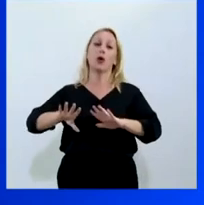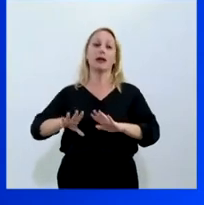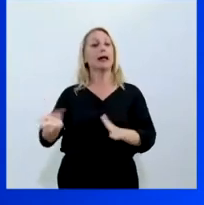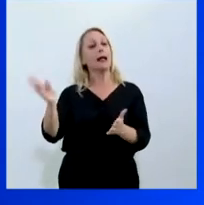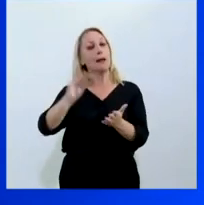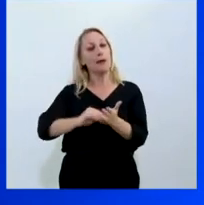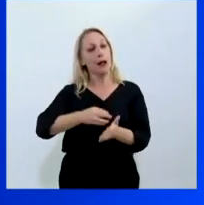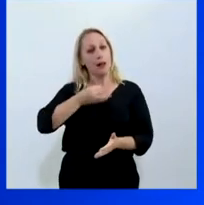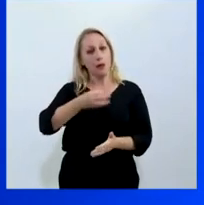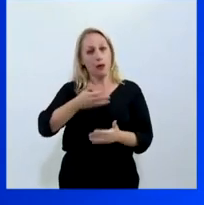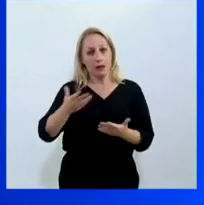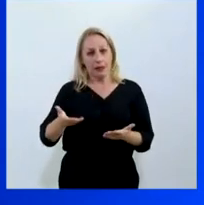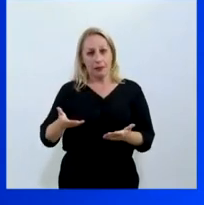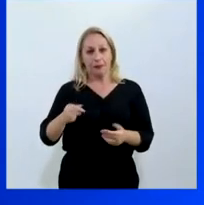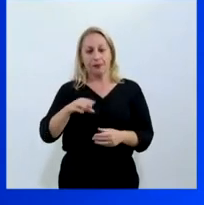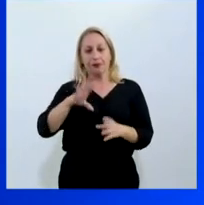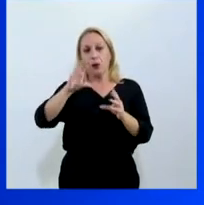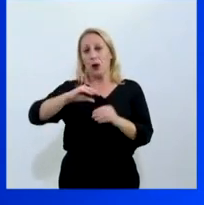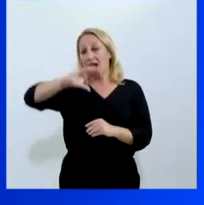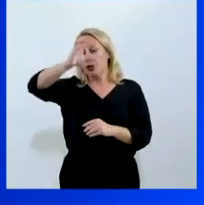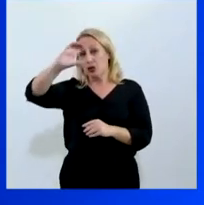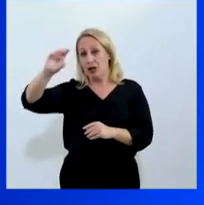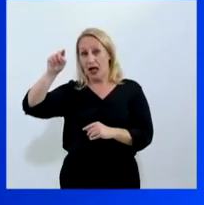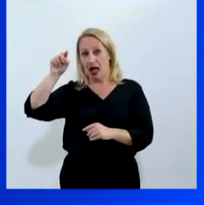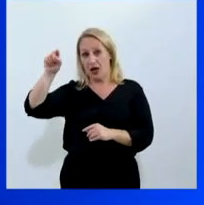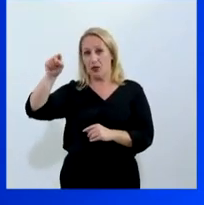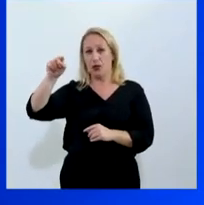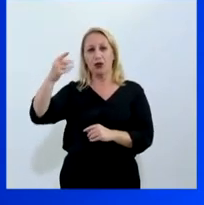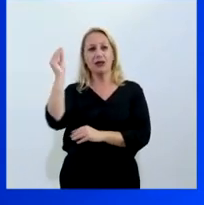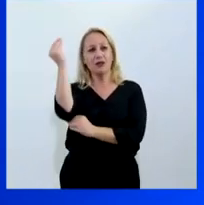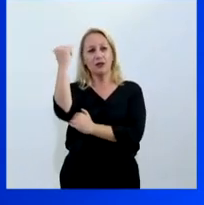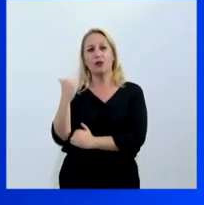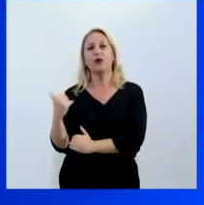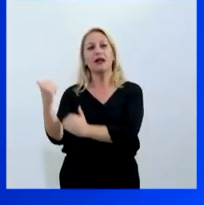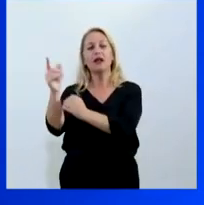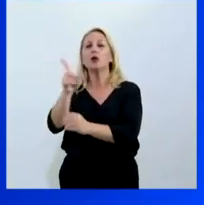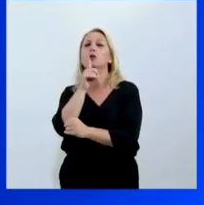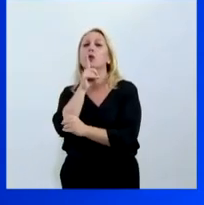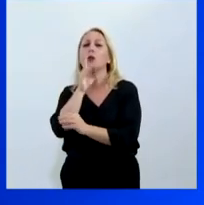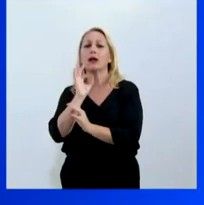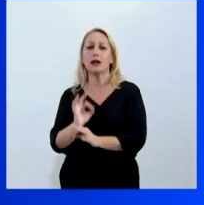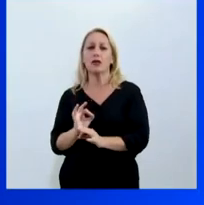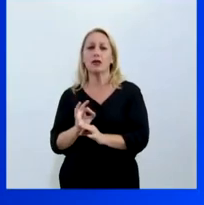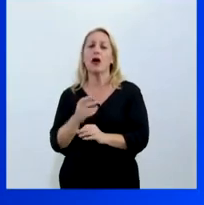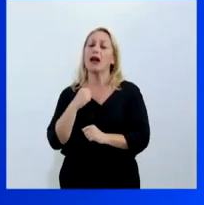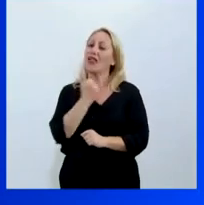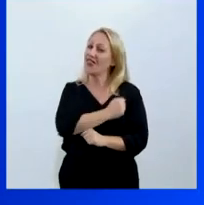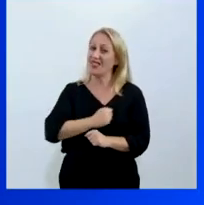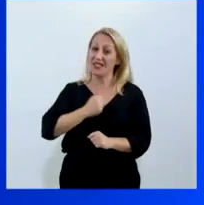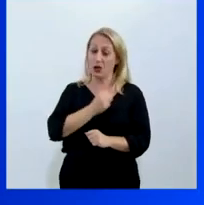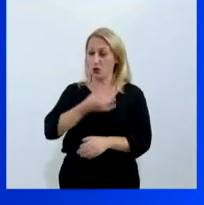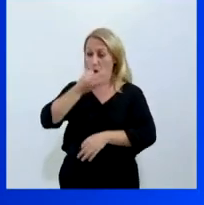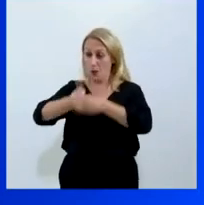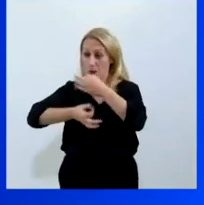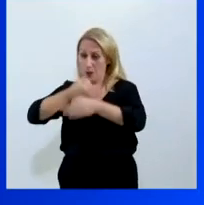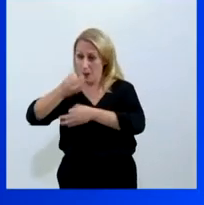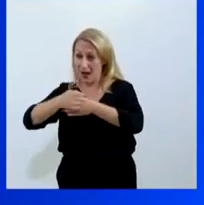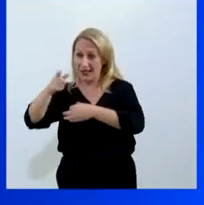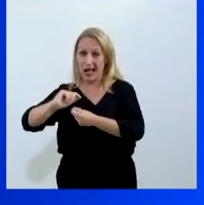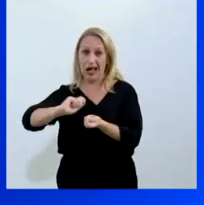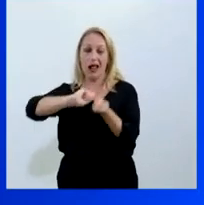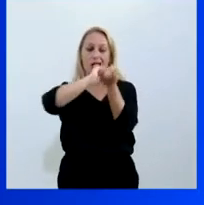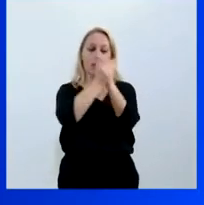οποίο είπα στον Εύρο. Το είπα και στην Βουλή και κάποιοι έσπευσαν δυστυχώς να διαστρεβλώσουν τα λόγια